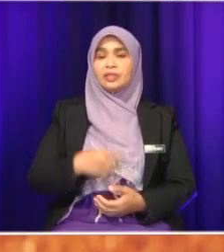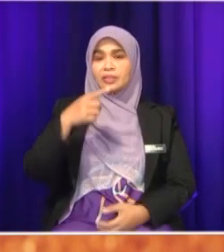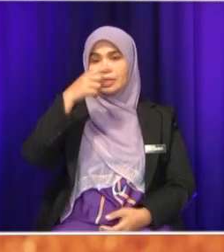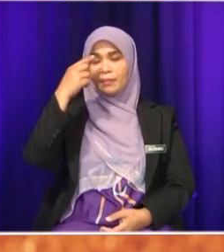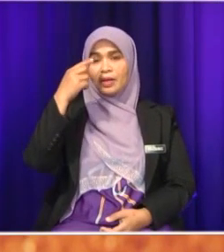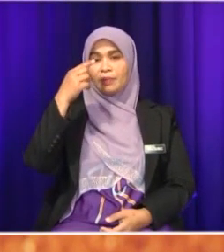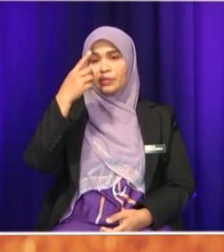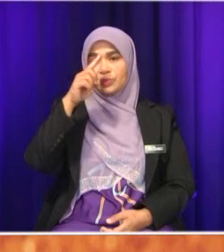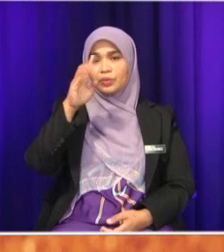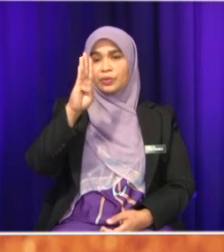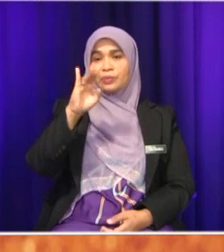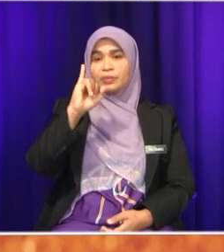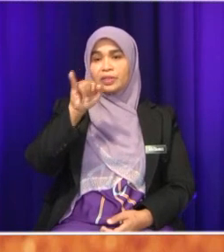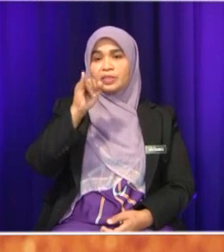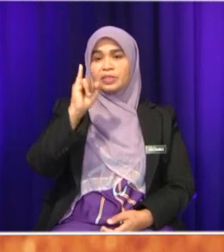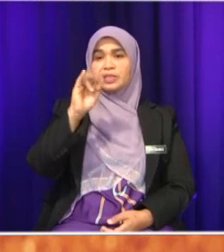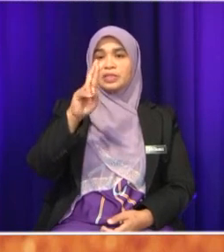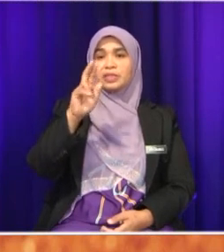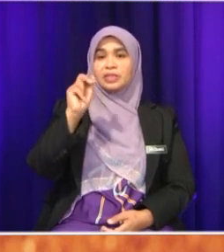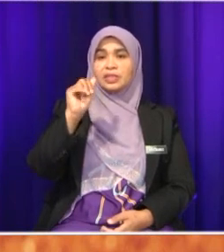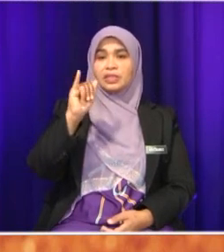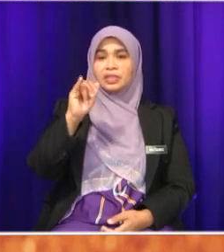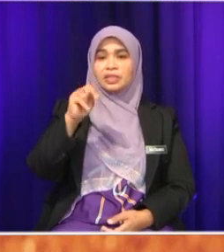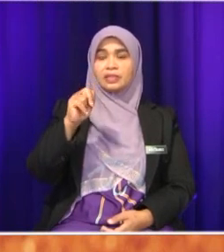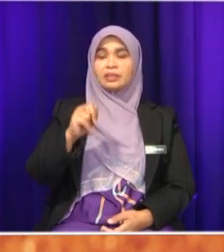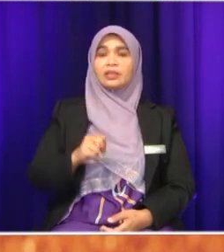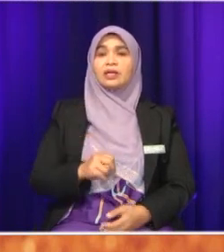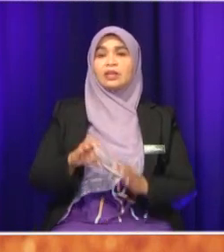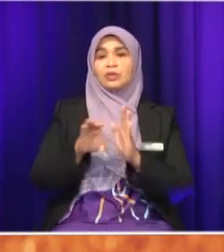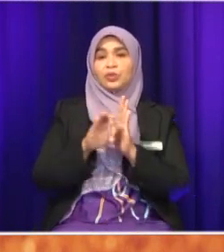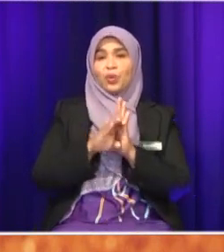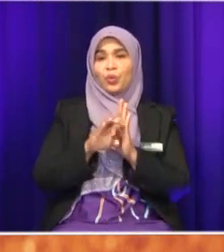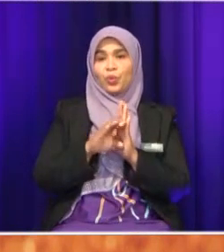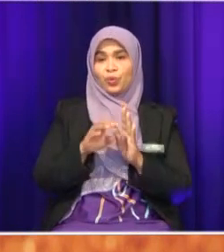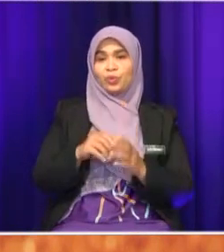tadi saya Mila ditanyakan contohnya jagung lah antaranya